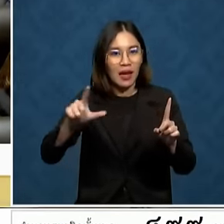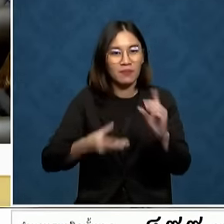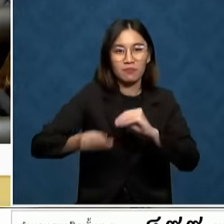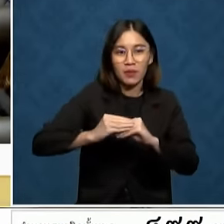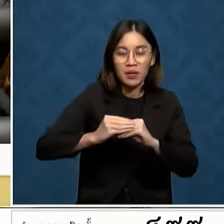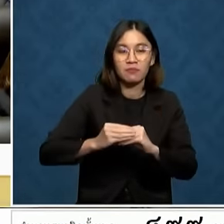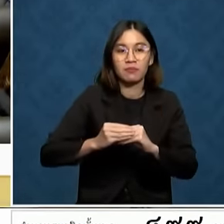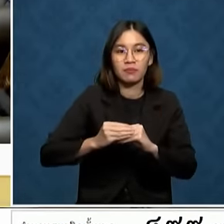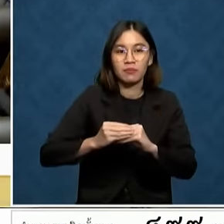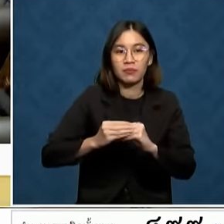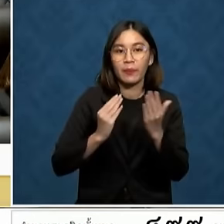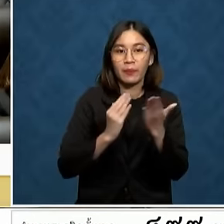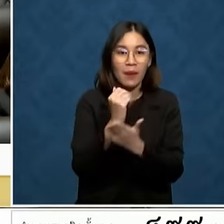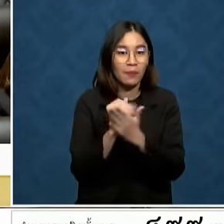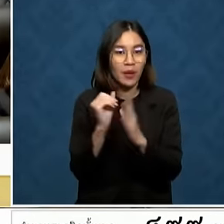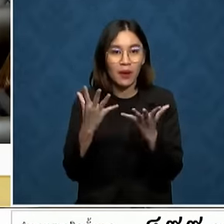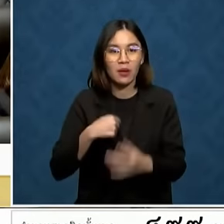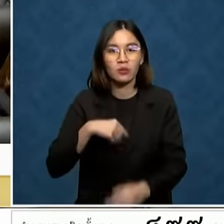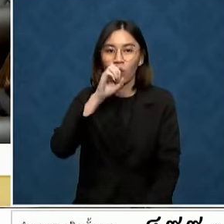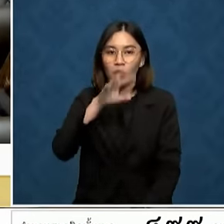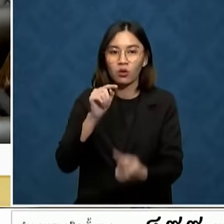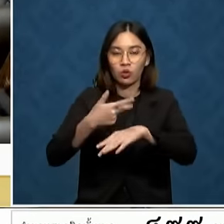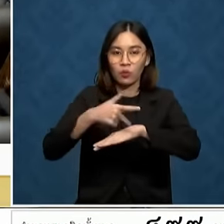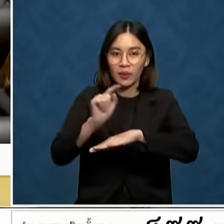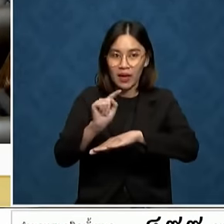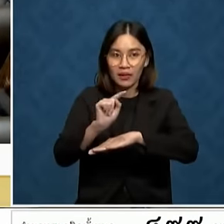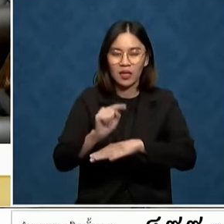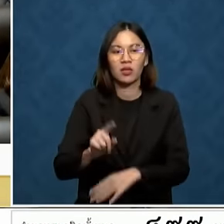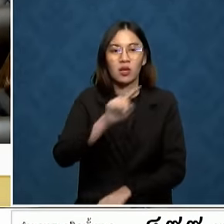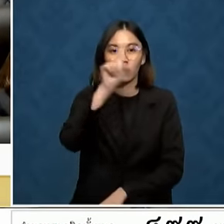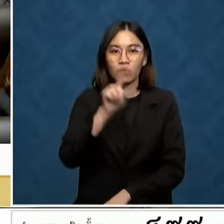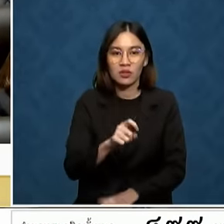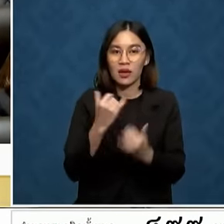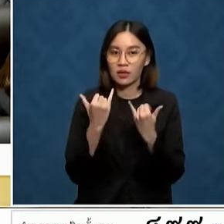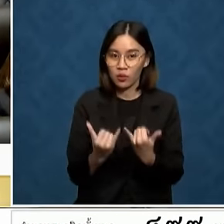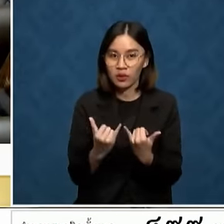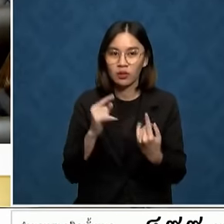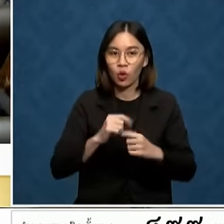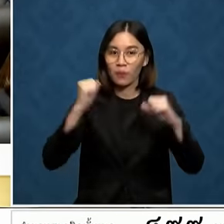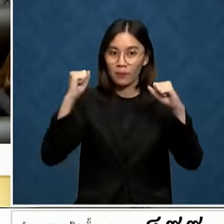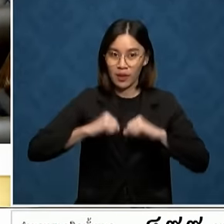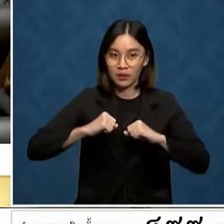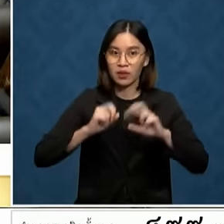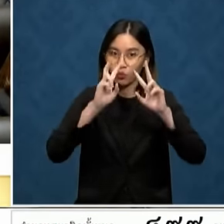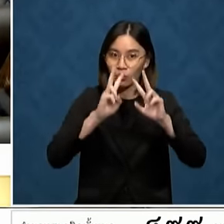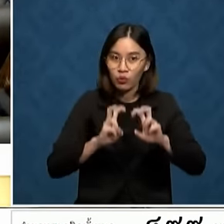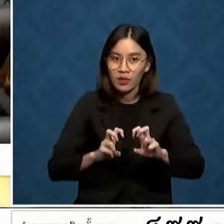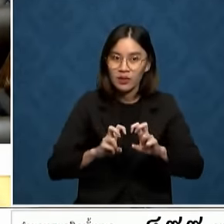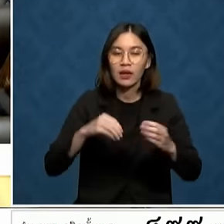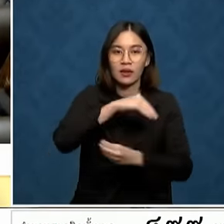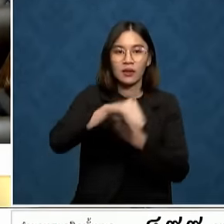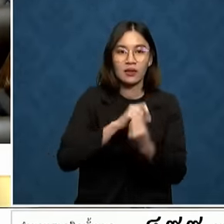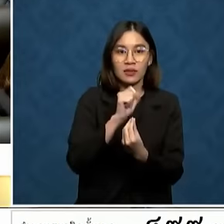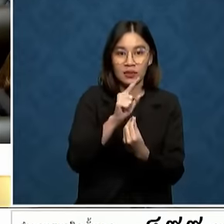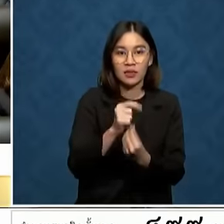ิมหรอไม่ผมเลยจเปตยำกธรทานครับวาโทใวัี้ไมใช่กลมติเพื่วทย์ชัยวาเศรฐกิ